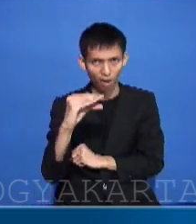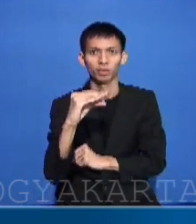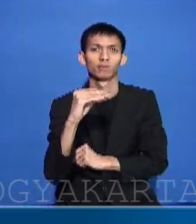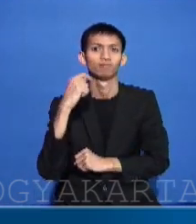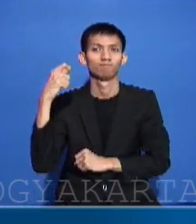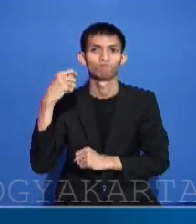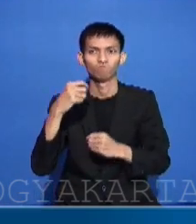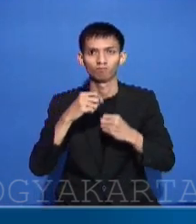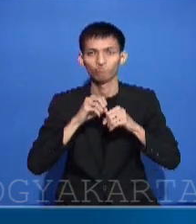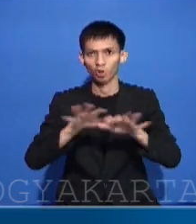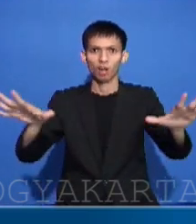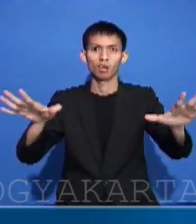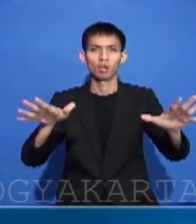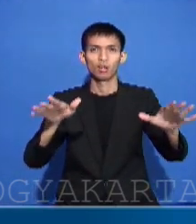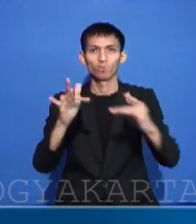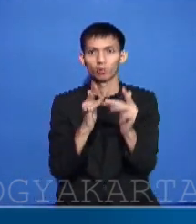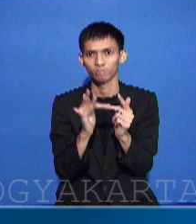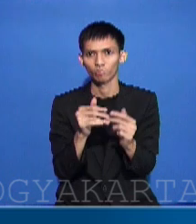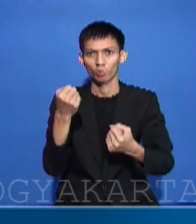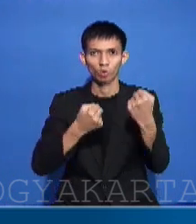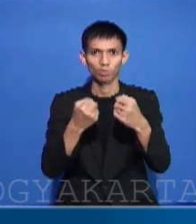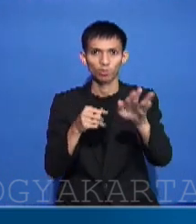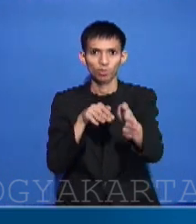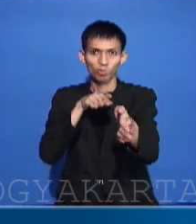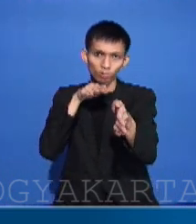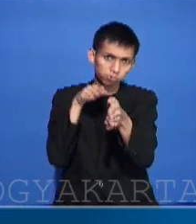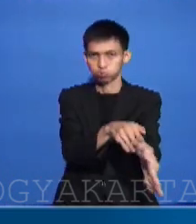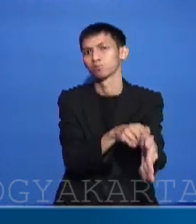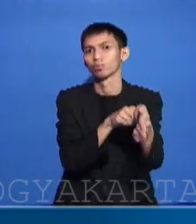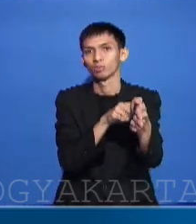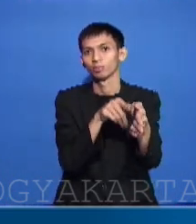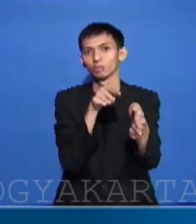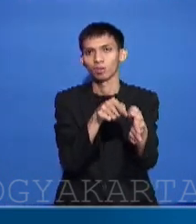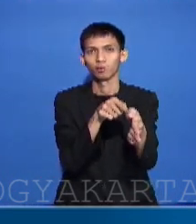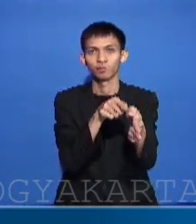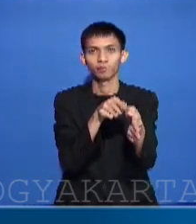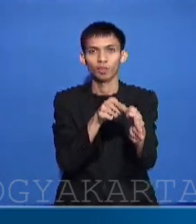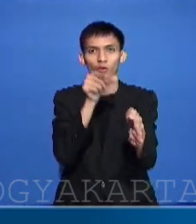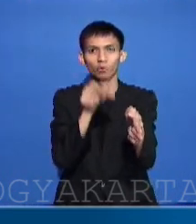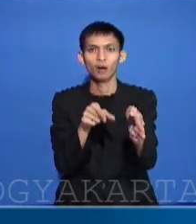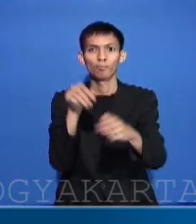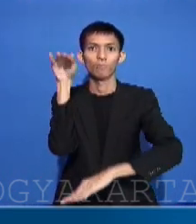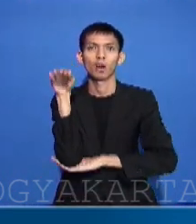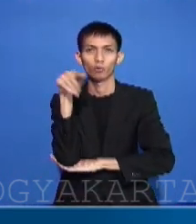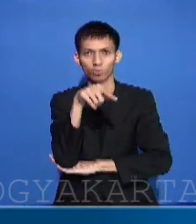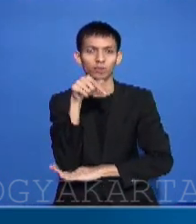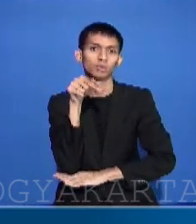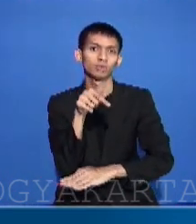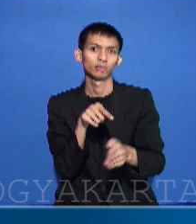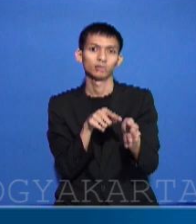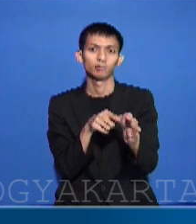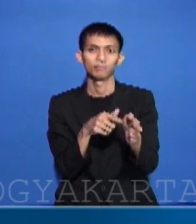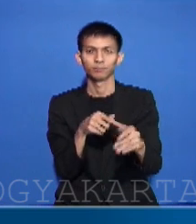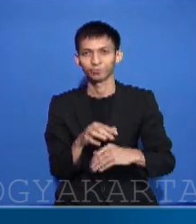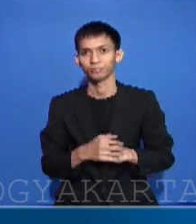yang viral di jagadmaya ini, sang sopir menabrakkan mobilnya ke sepeda motor yang diduga merupakan pelaku kejahatan jalanan.